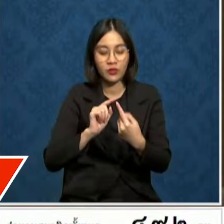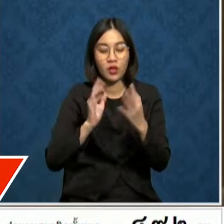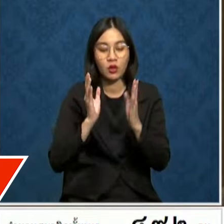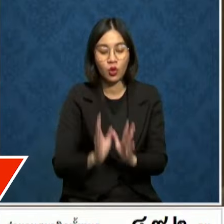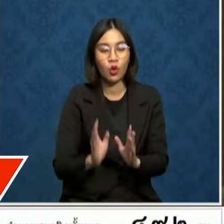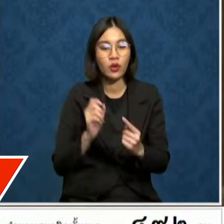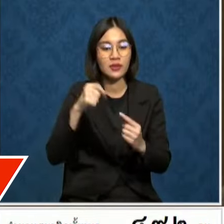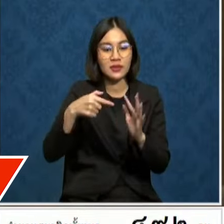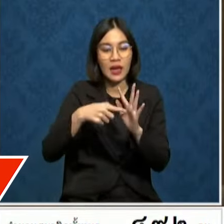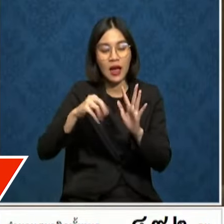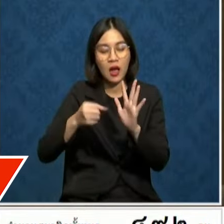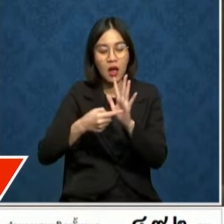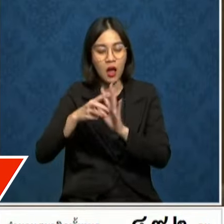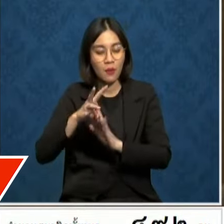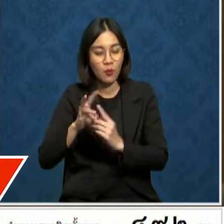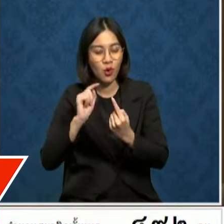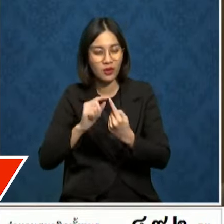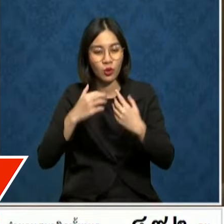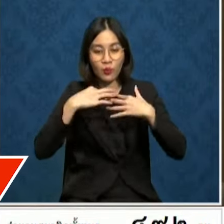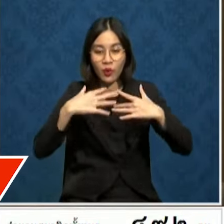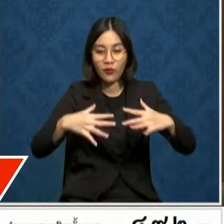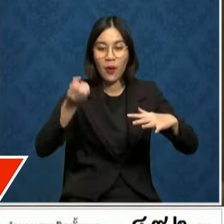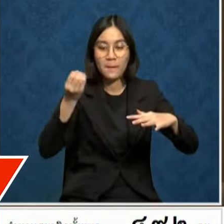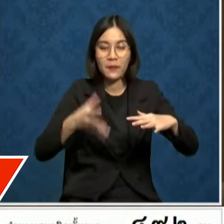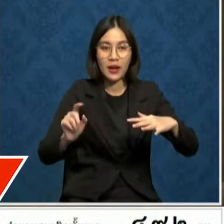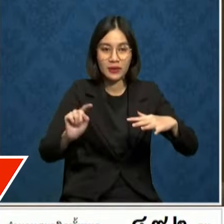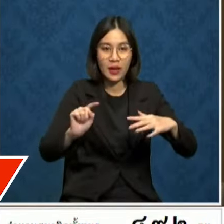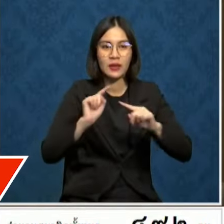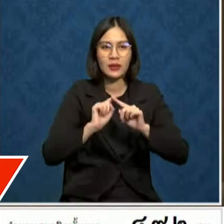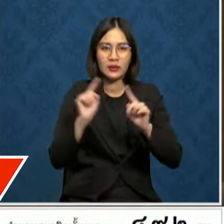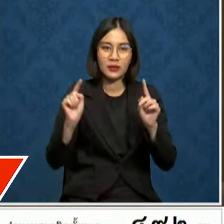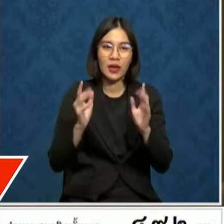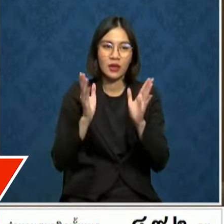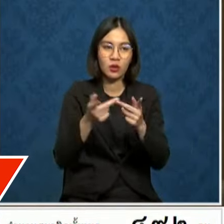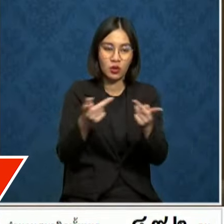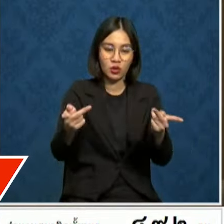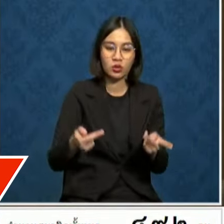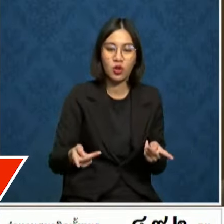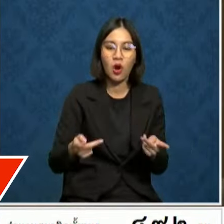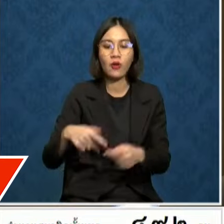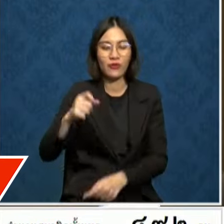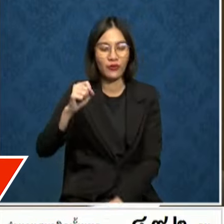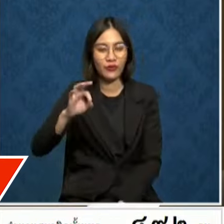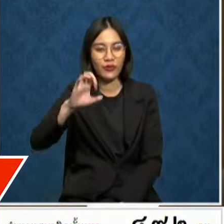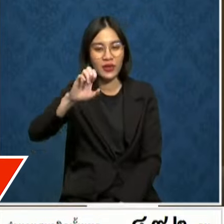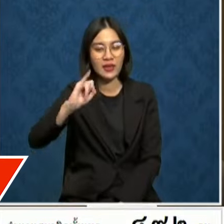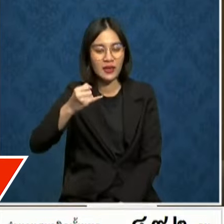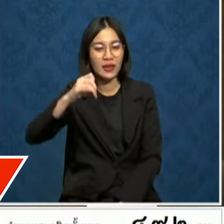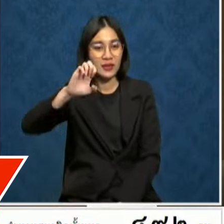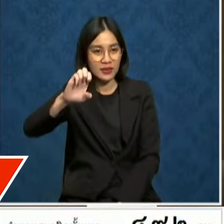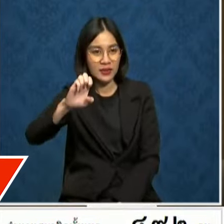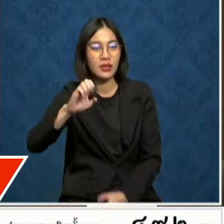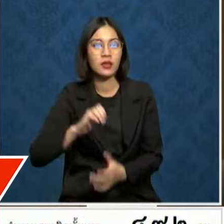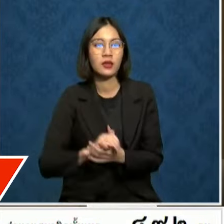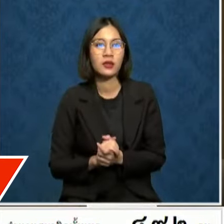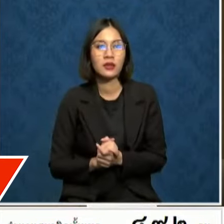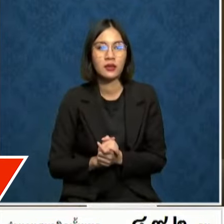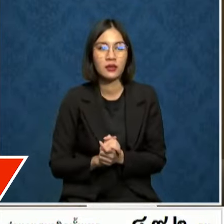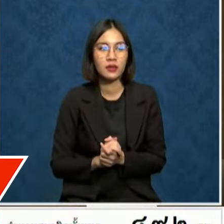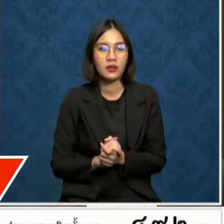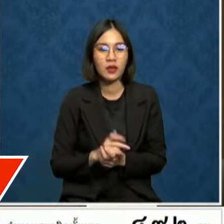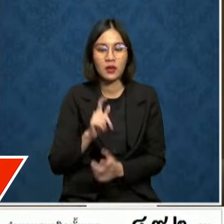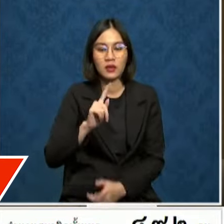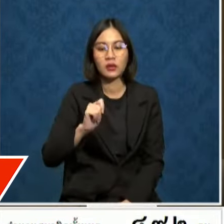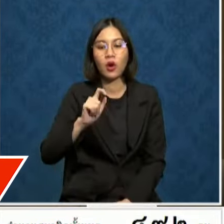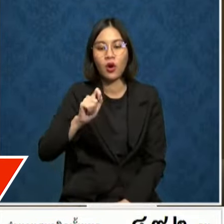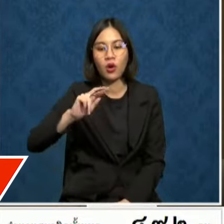ซาโมจะเป็นชุมชนในมหาสมุทรแปซิฟิกที่ใหญ่ที่สุดนะคะแต่ก็ยังมีชาวเก่อคุกฟิจินีอูเอนะคะโทเกลาอันและตองกา